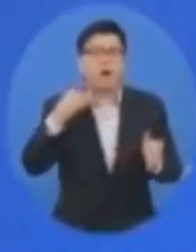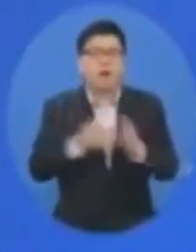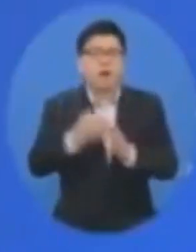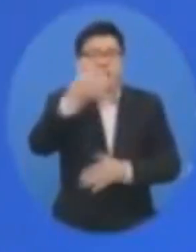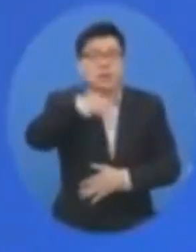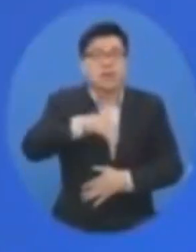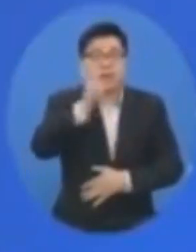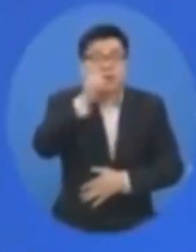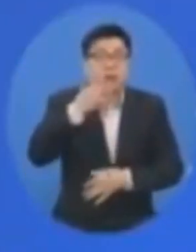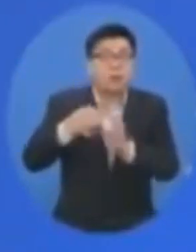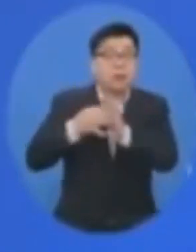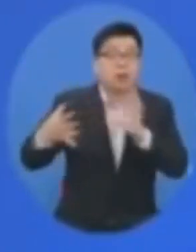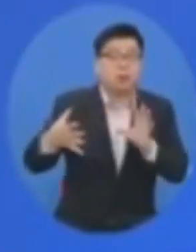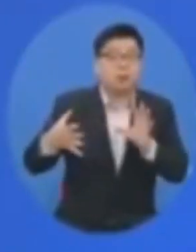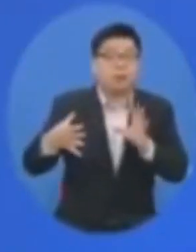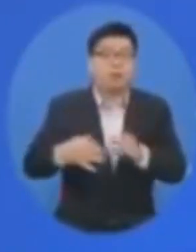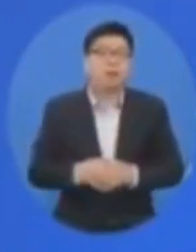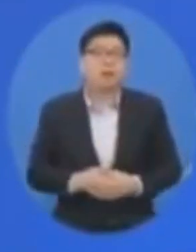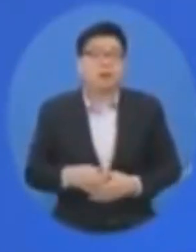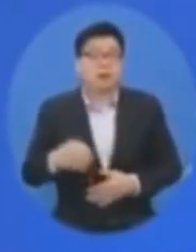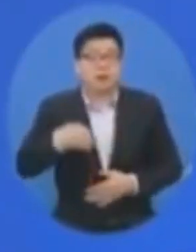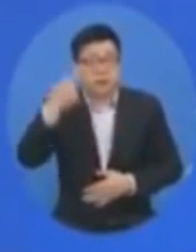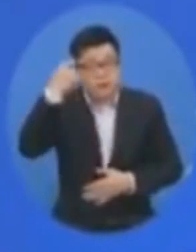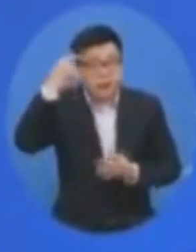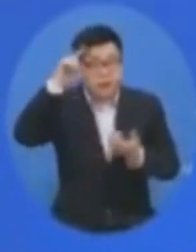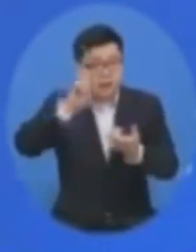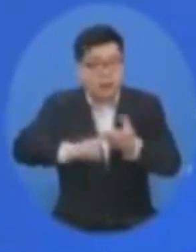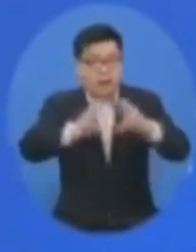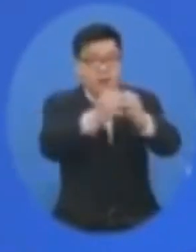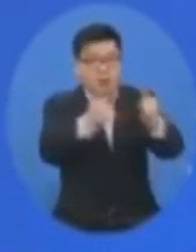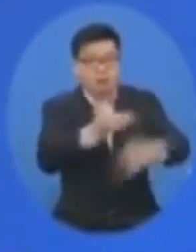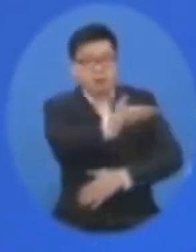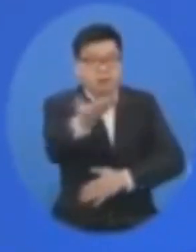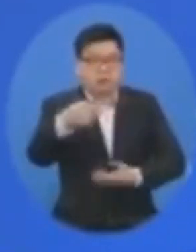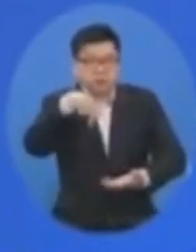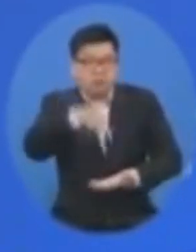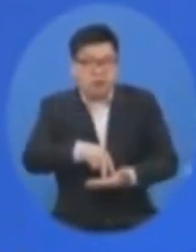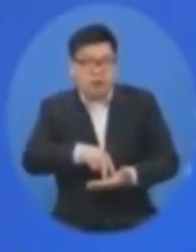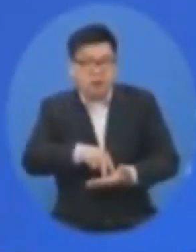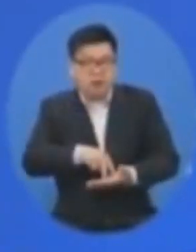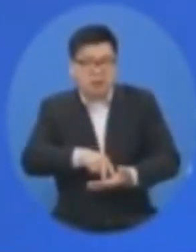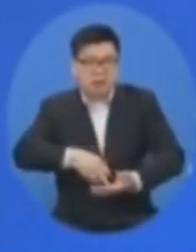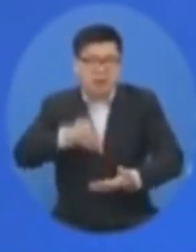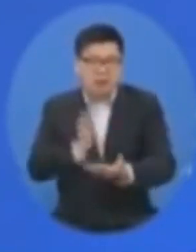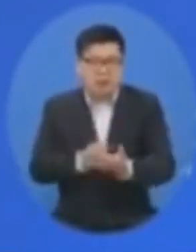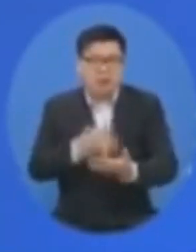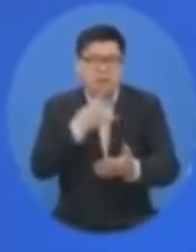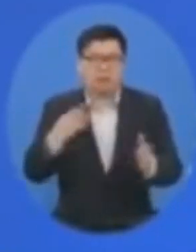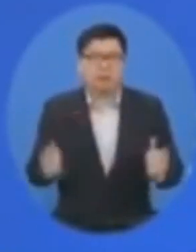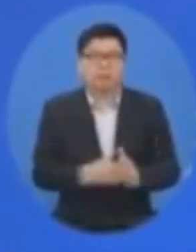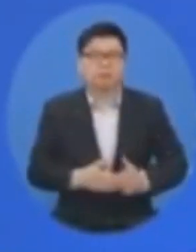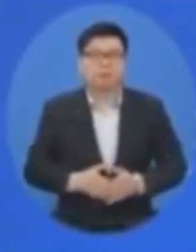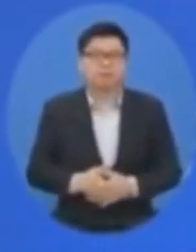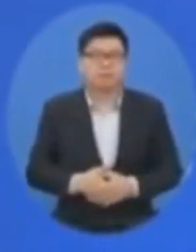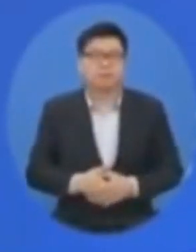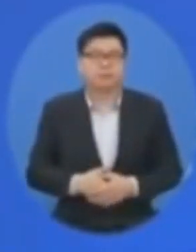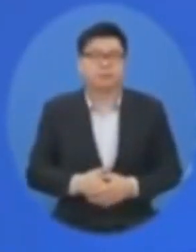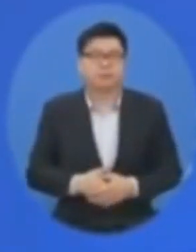떠나서 내가 그 생각하는 말을 국민 앞에 못 밝히는 일도 한 번도 없습니다.